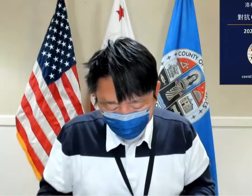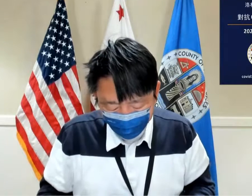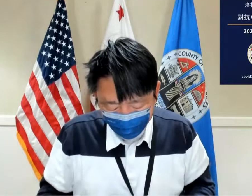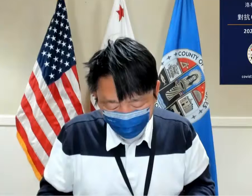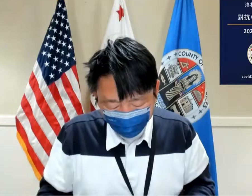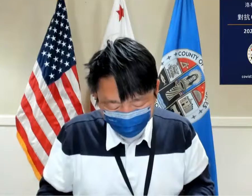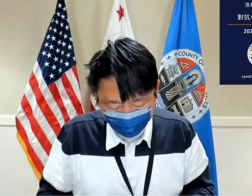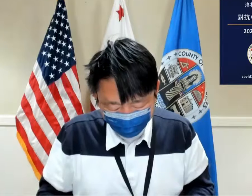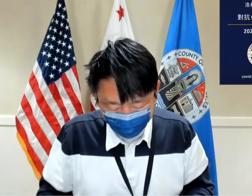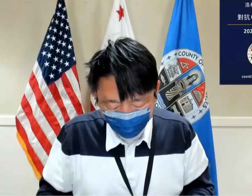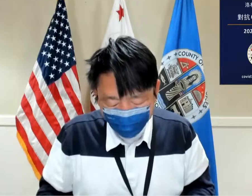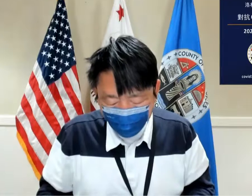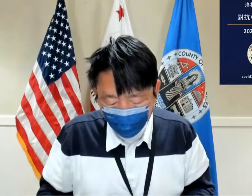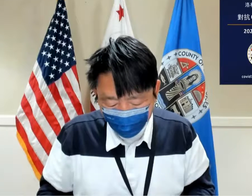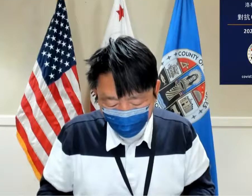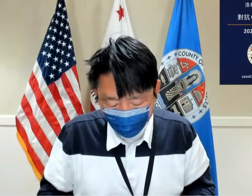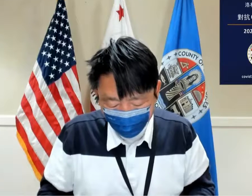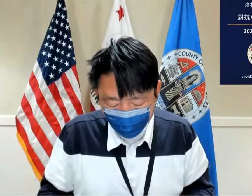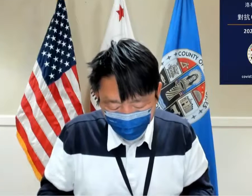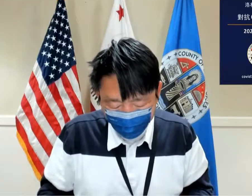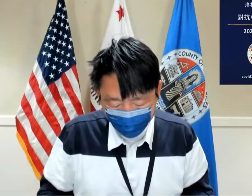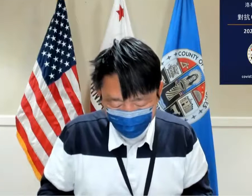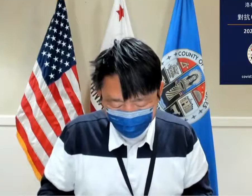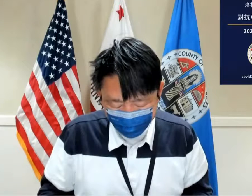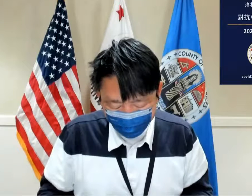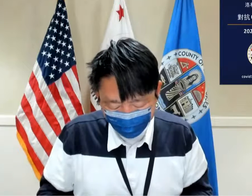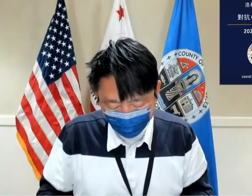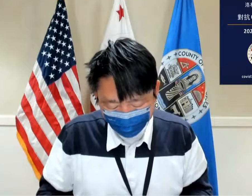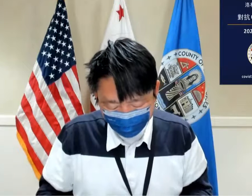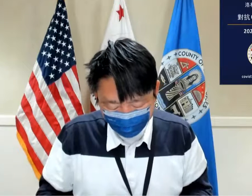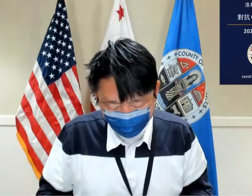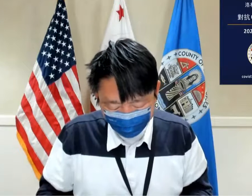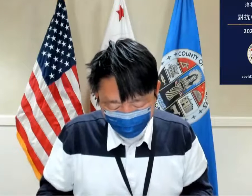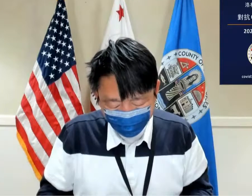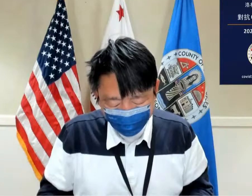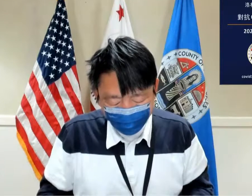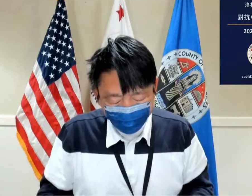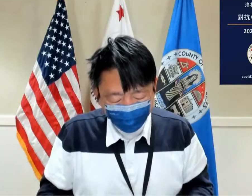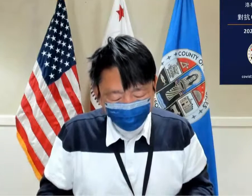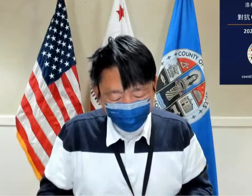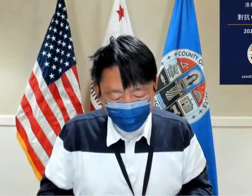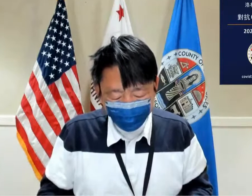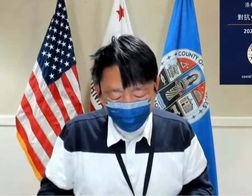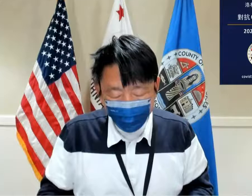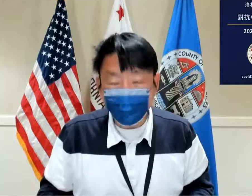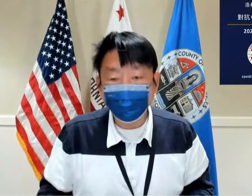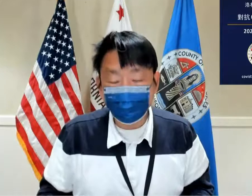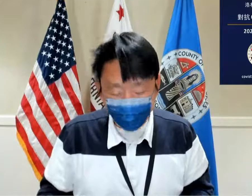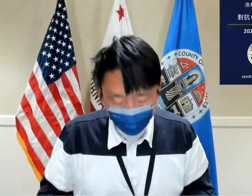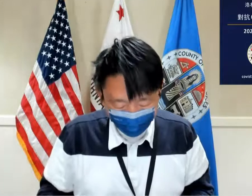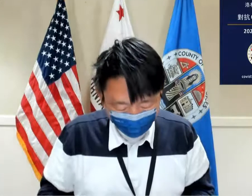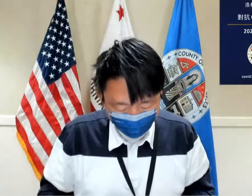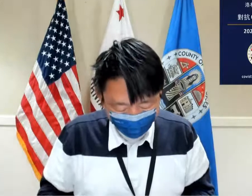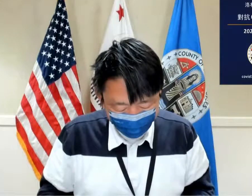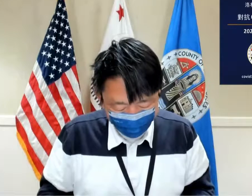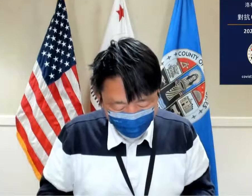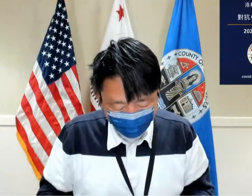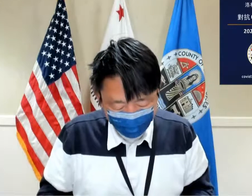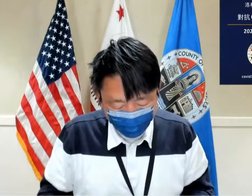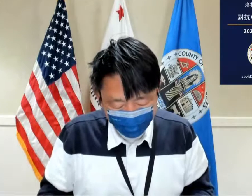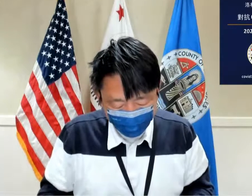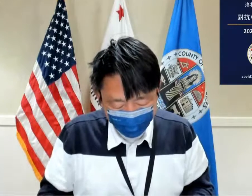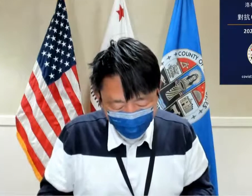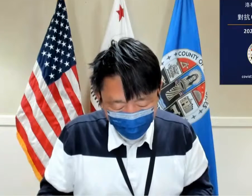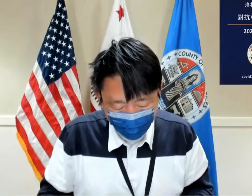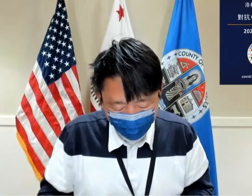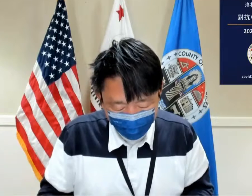输部门的人员，都属于可以接种的人群。每周的疫苗分配，这